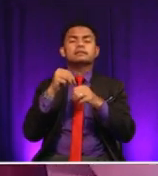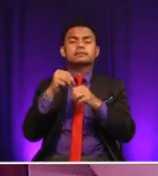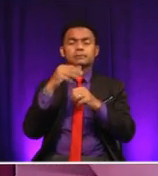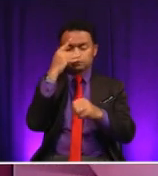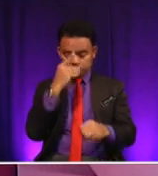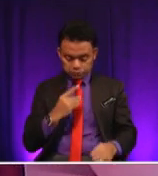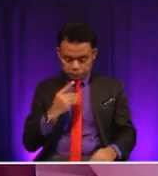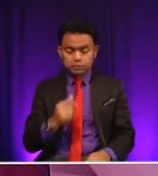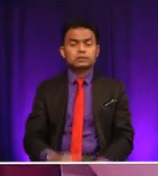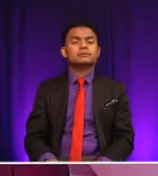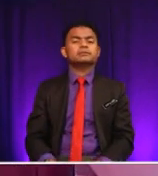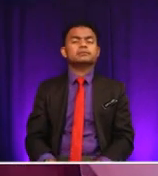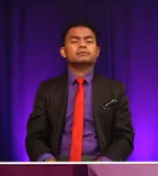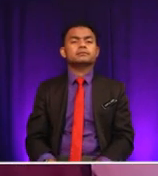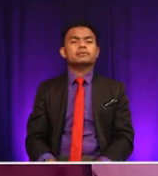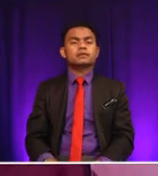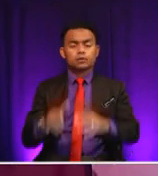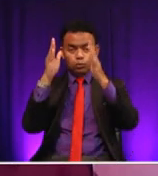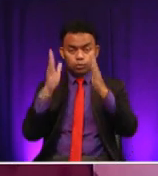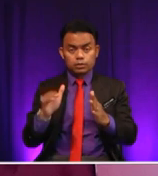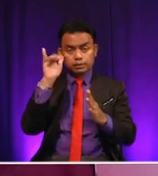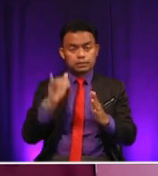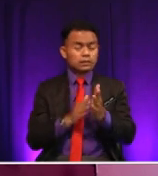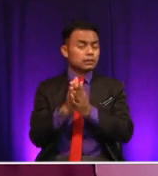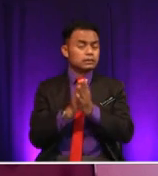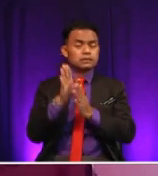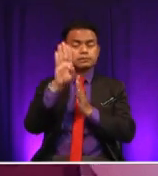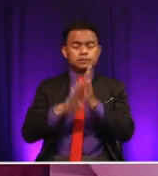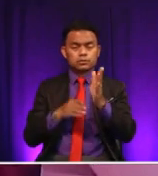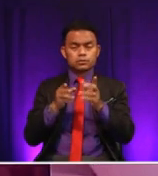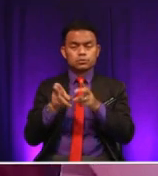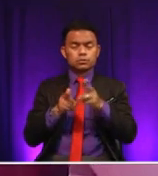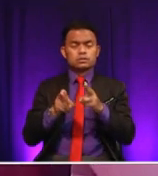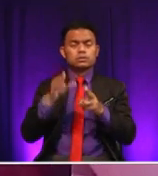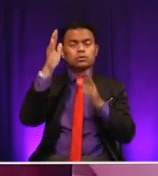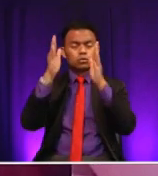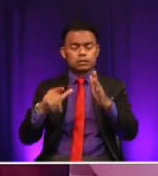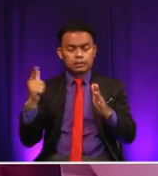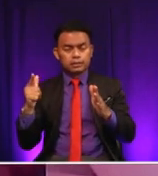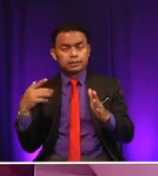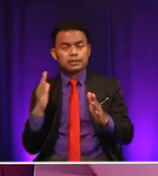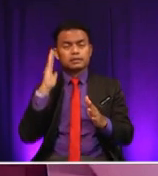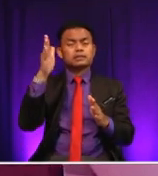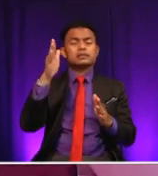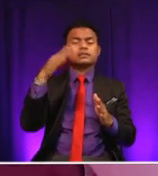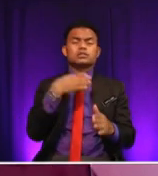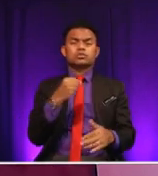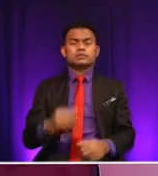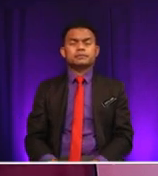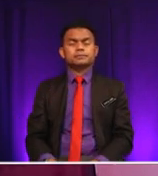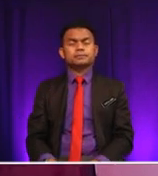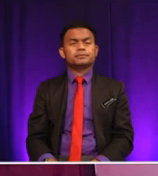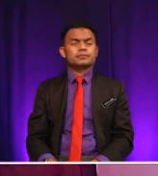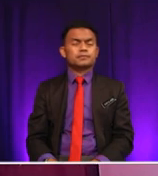orang yang rajin akan disenangi oleh orang selesai maksudnya dalam huraian di sini kita boleh Keluarkan satu Sanjungan nilai